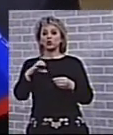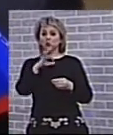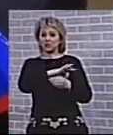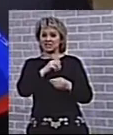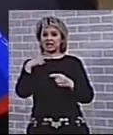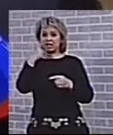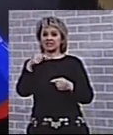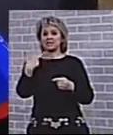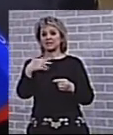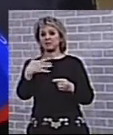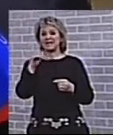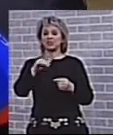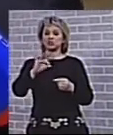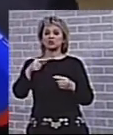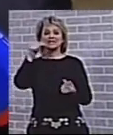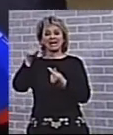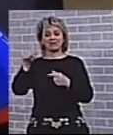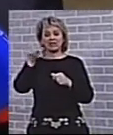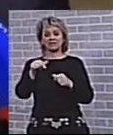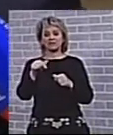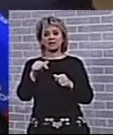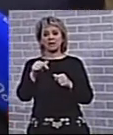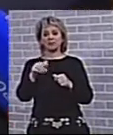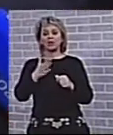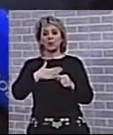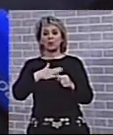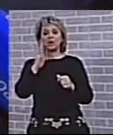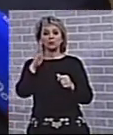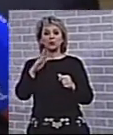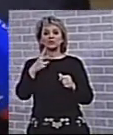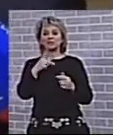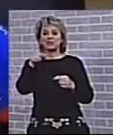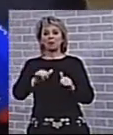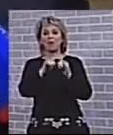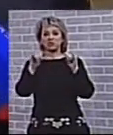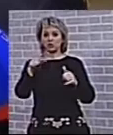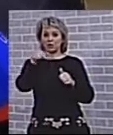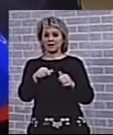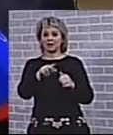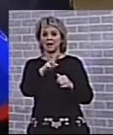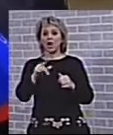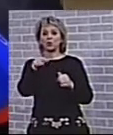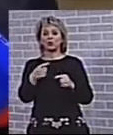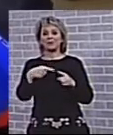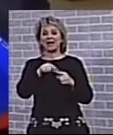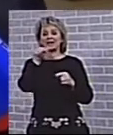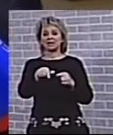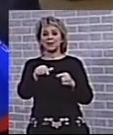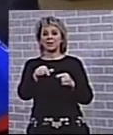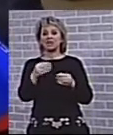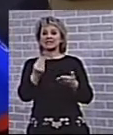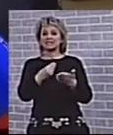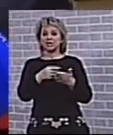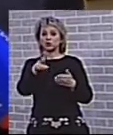Юридические лица 30-50 тысяч рублей. Соответственно, мы будем инсценировать повышение, но какую конкретную